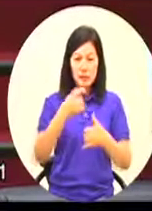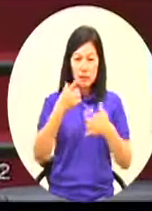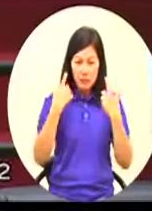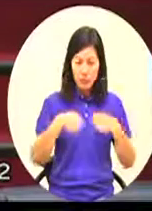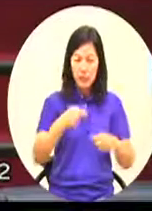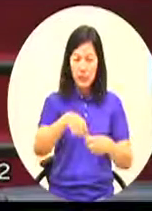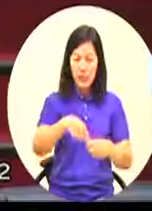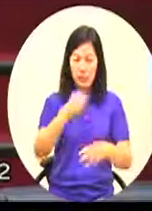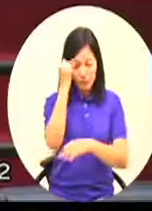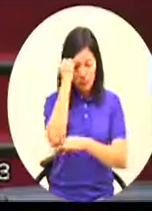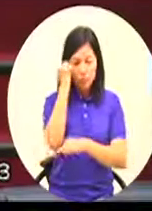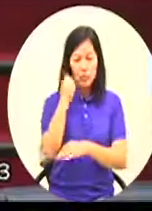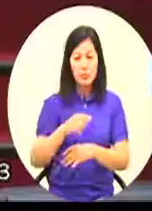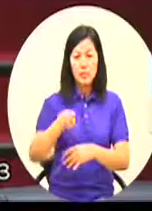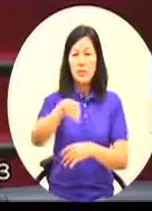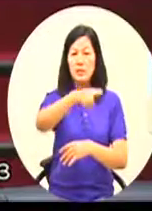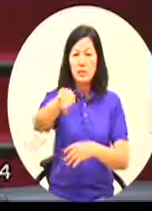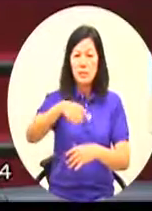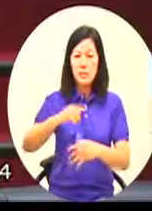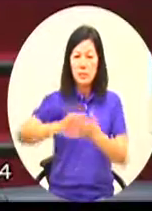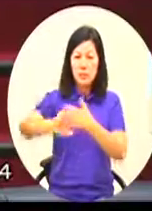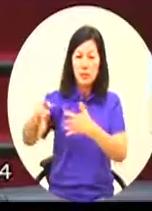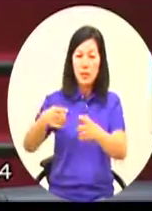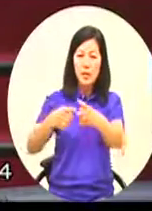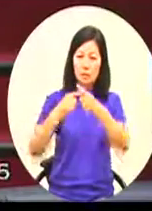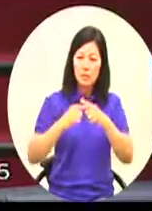家的人。